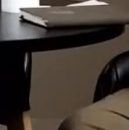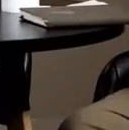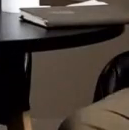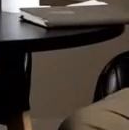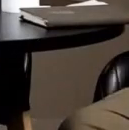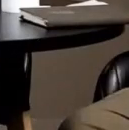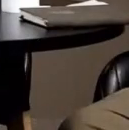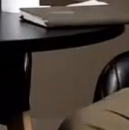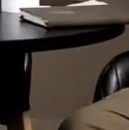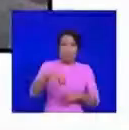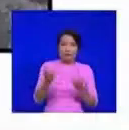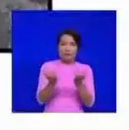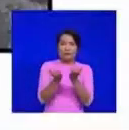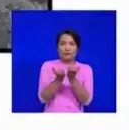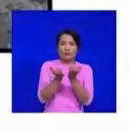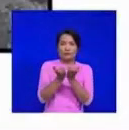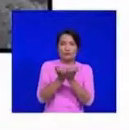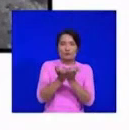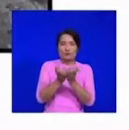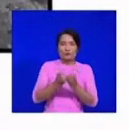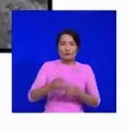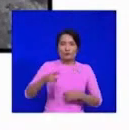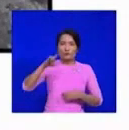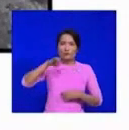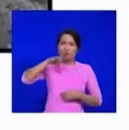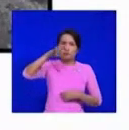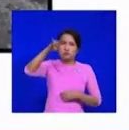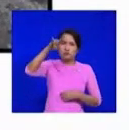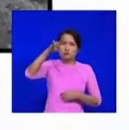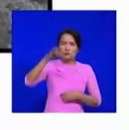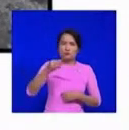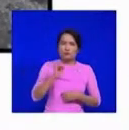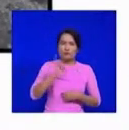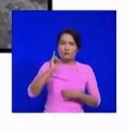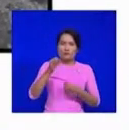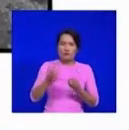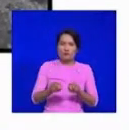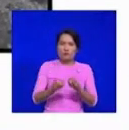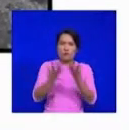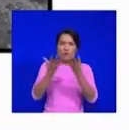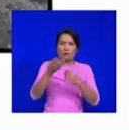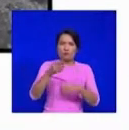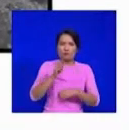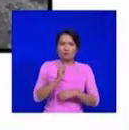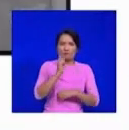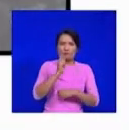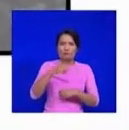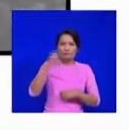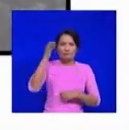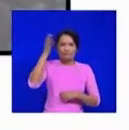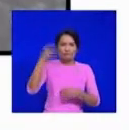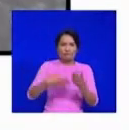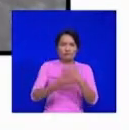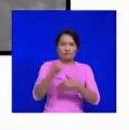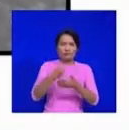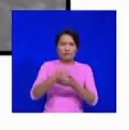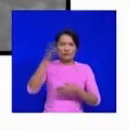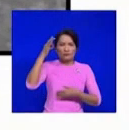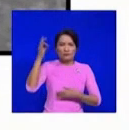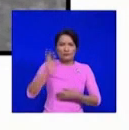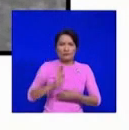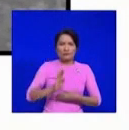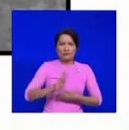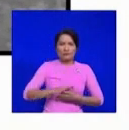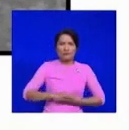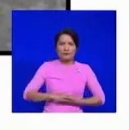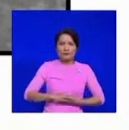กองทัพพม่าก็ออกมายิงนะครับสอยลงได้บ้างเนี่ยถ้าถามวันนี้ว่านอยเนปิดอเป็นยังไงผมก็ต้องตอบว่า